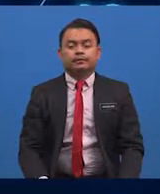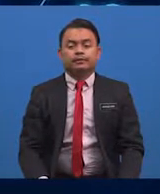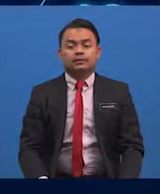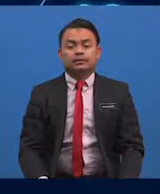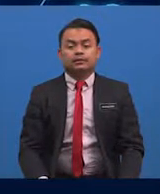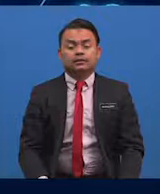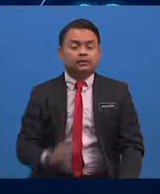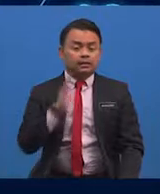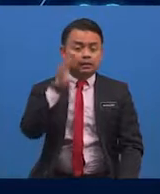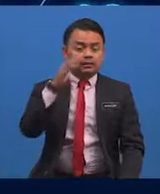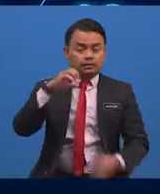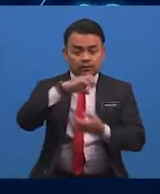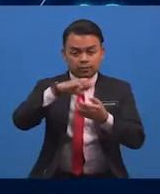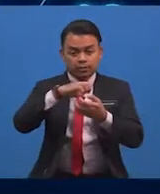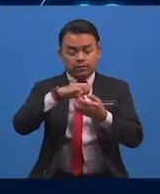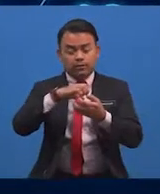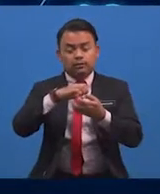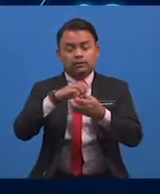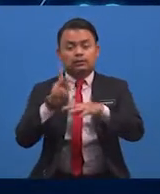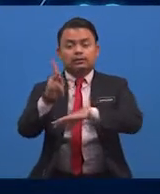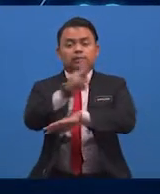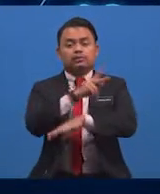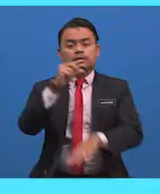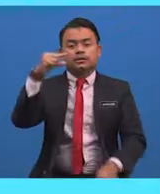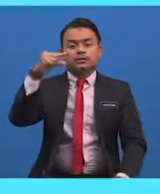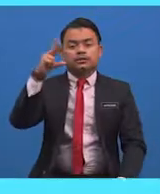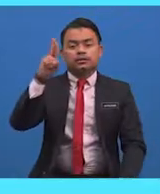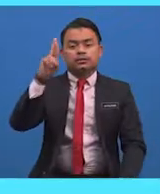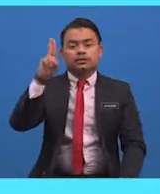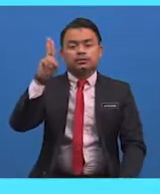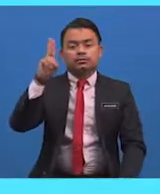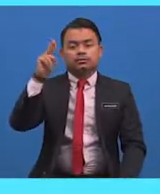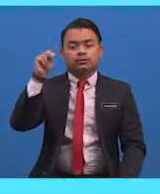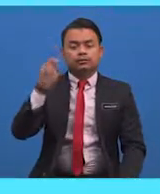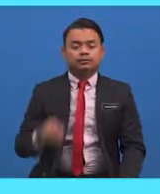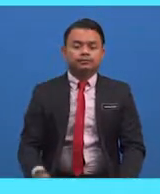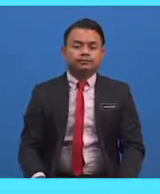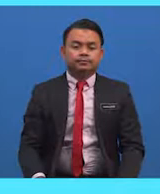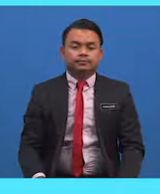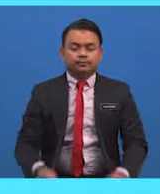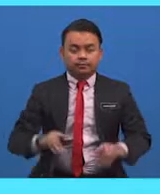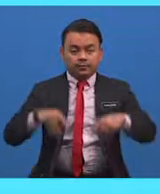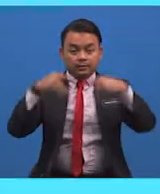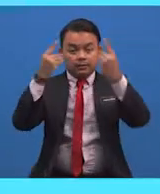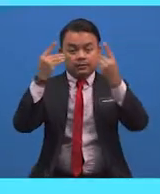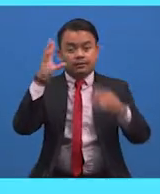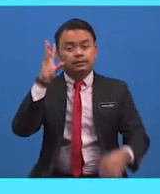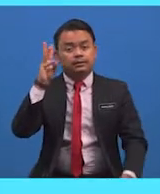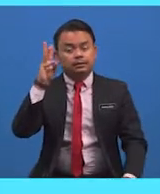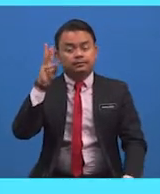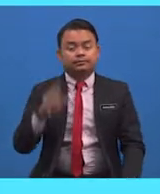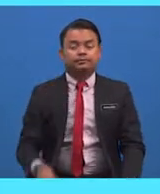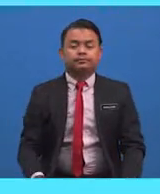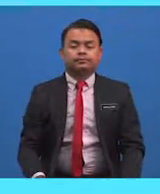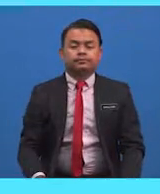menggalakkan kawasan pinggiran gurun semakin membesar. Kesan keenam pula ialah